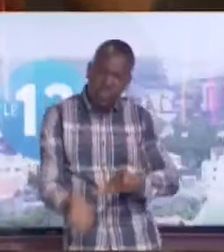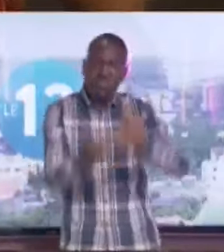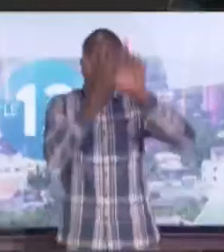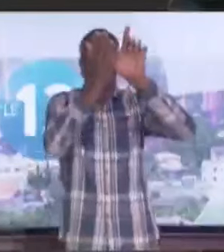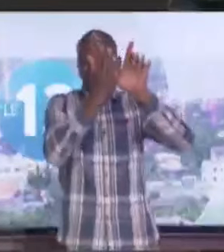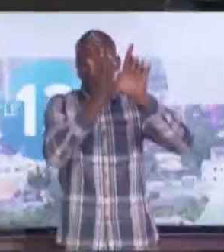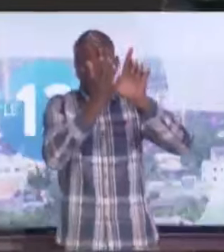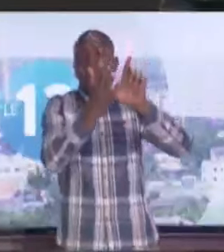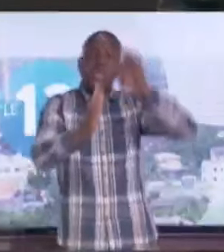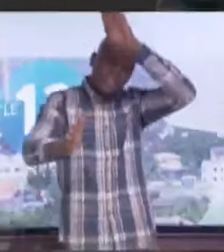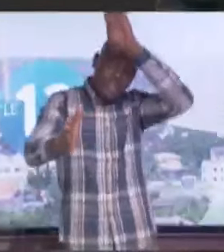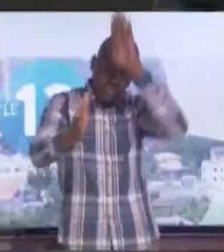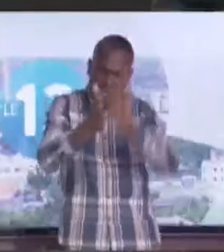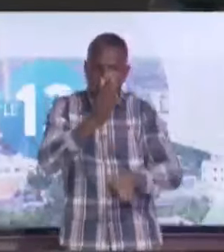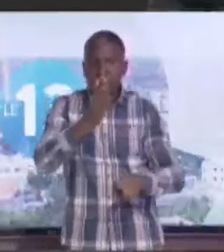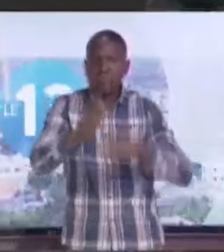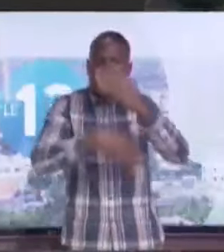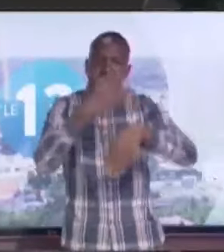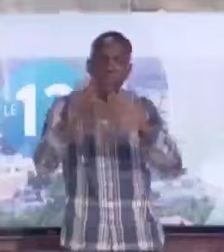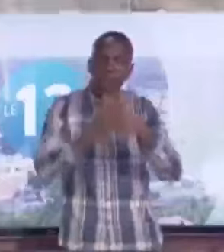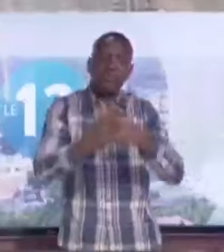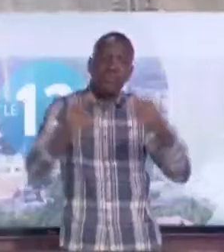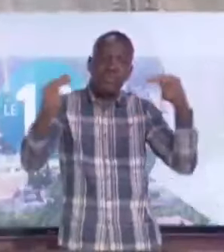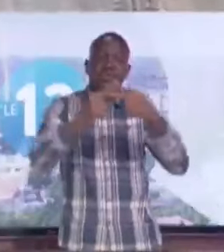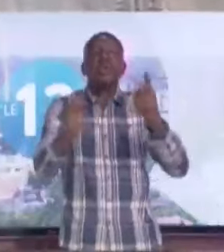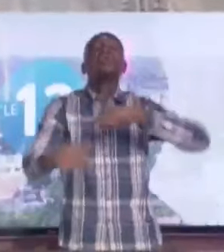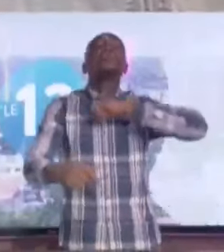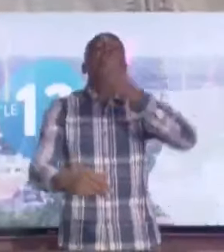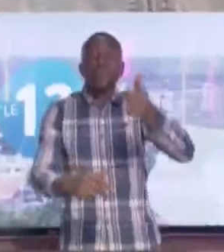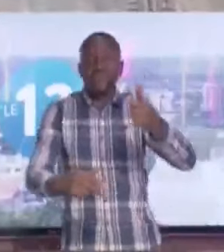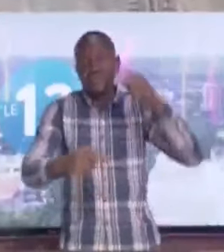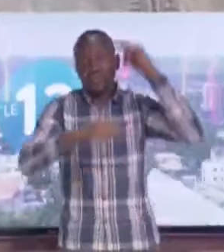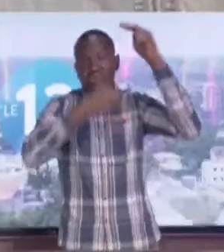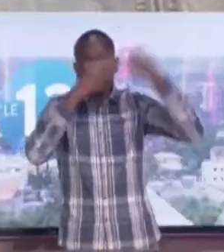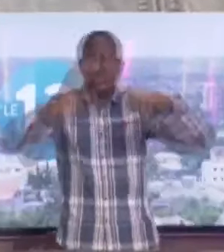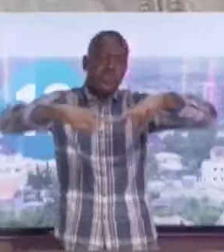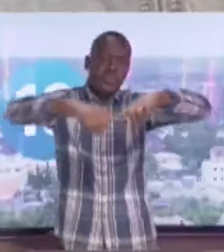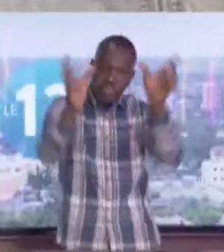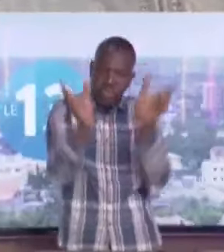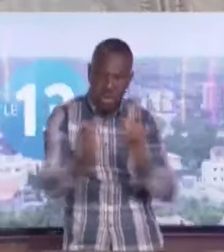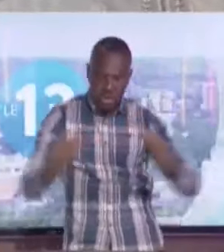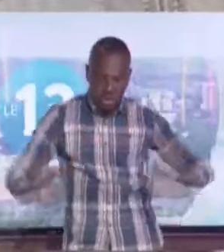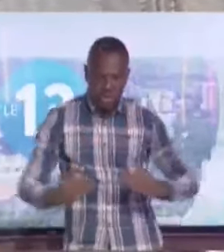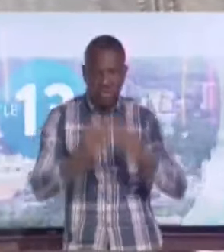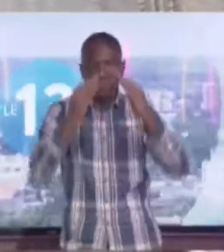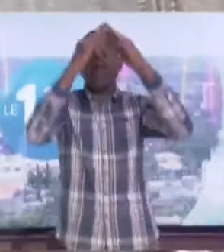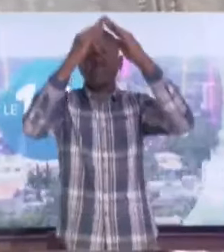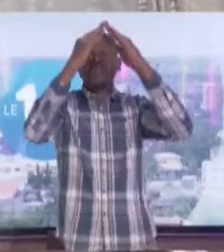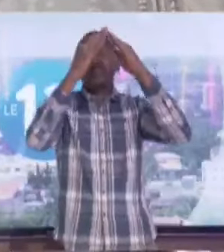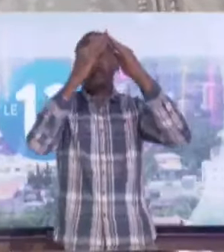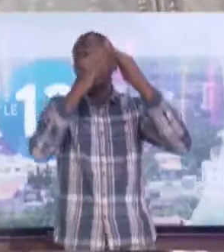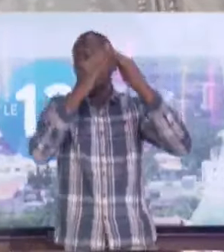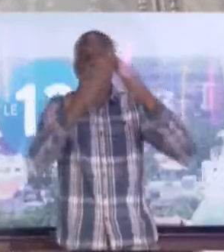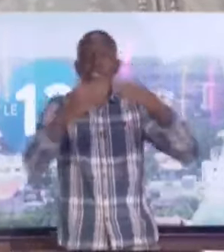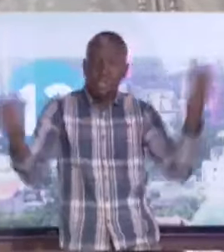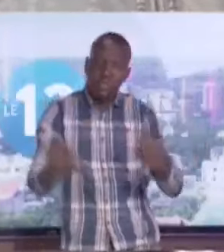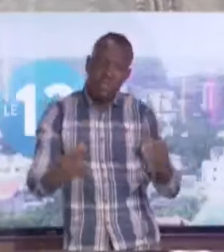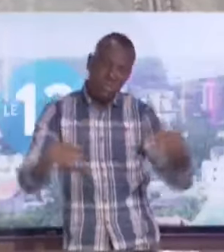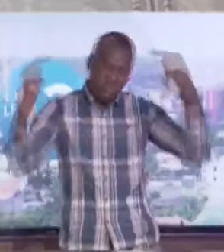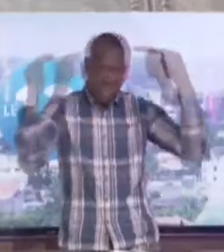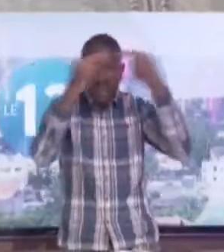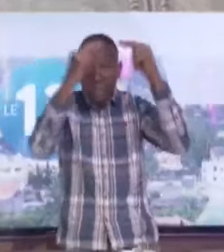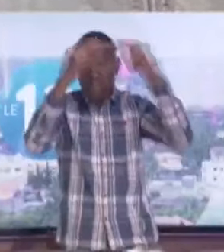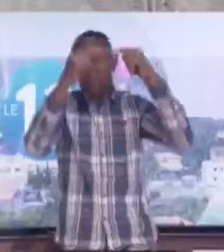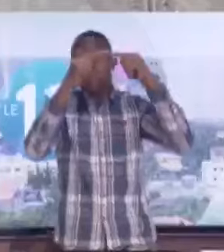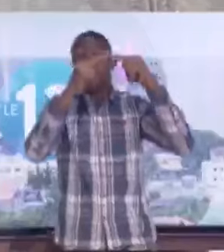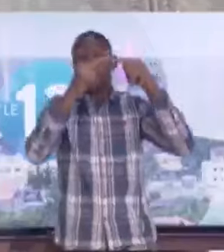la réduction surtout de l'inégalité entre le niveau urbain et le niveau rural. Il s'agira également